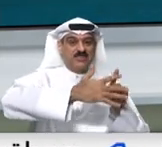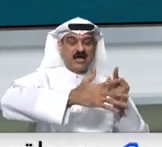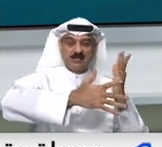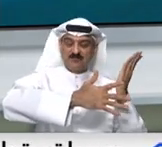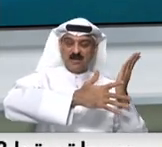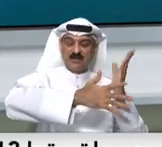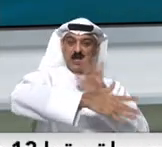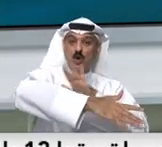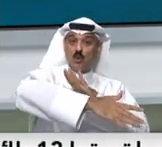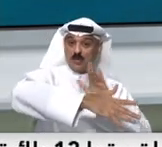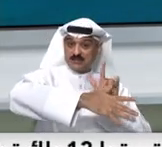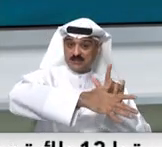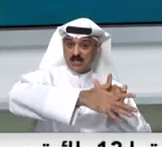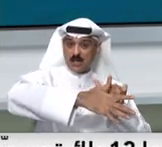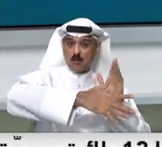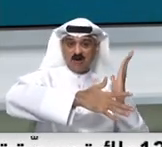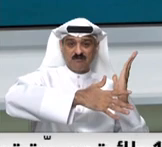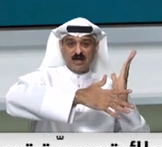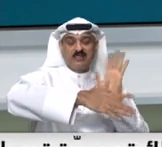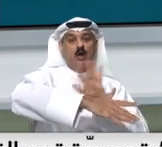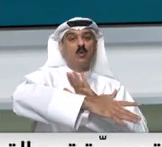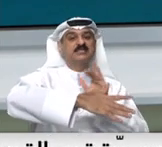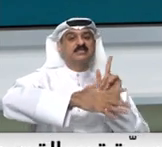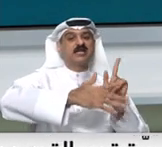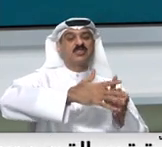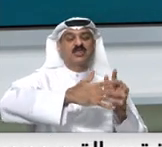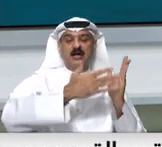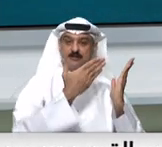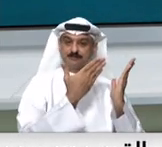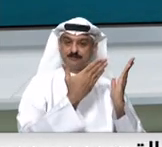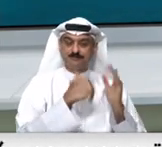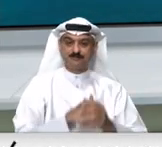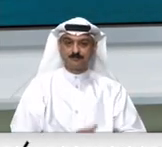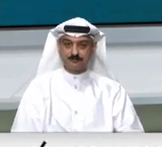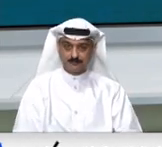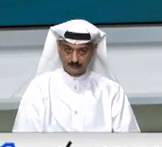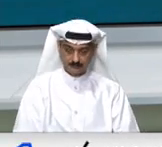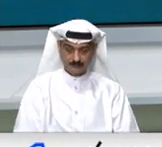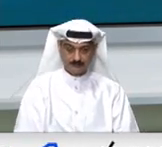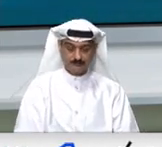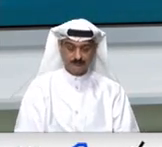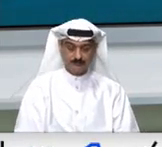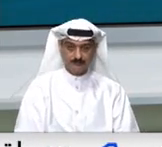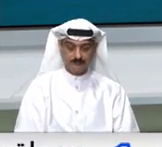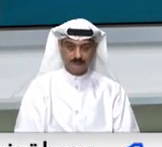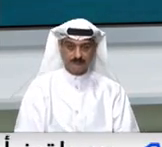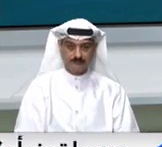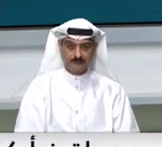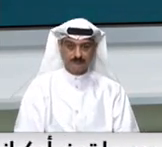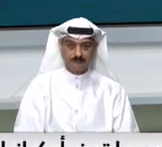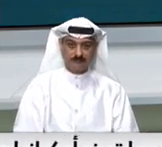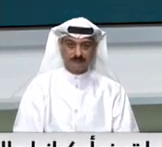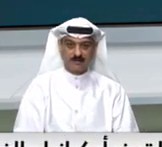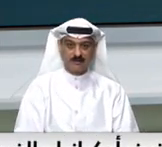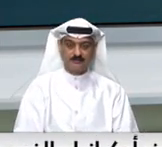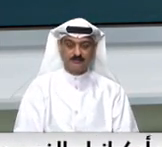الساعه 12:29 دقيقه صباحا والجزر الثاني الساعه 2:00 و44 دقيقه مساء